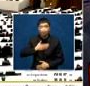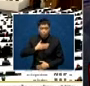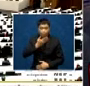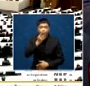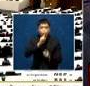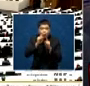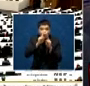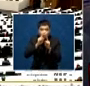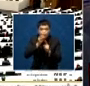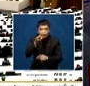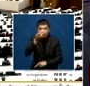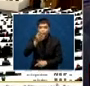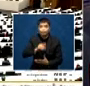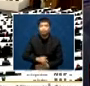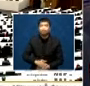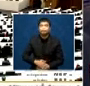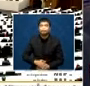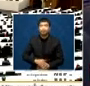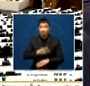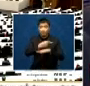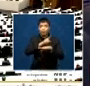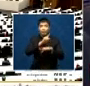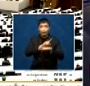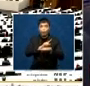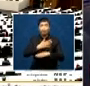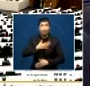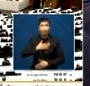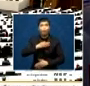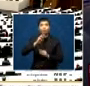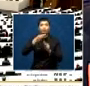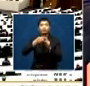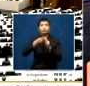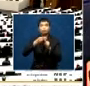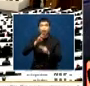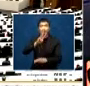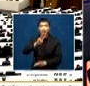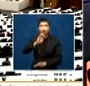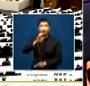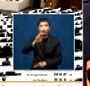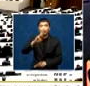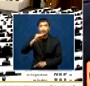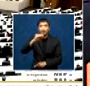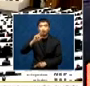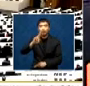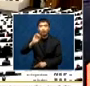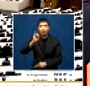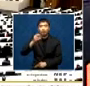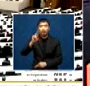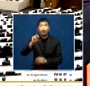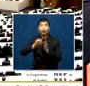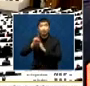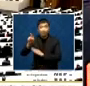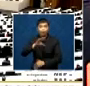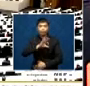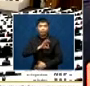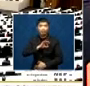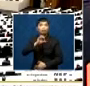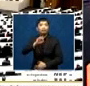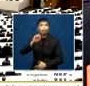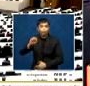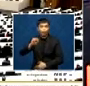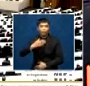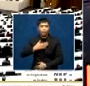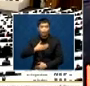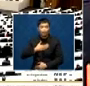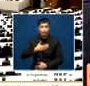กมีมือสั่นเลยนะโอ้โหผมเก็บสคริปต์ผมก็ทำตกเลยคุณคนเดียว ตั้งแต่เมื่อเช้าวานแล้วกกต. นะครับ